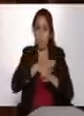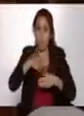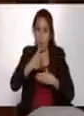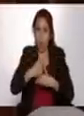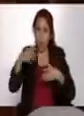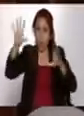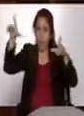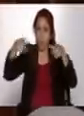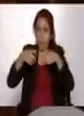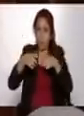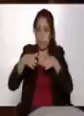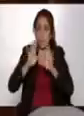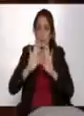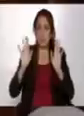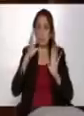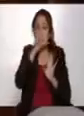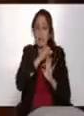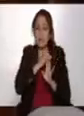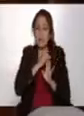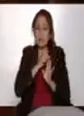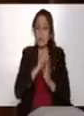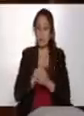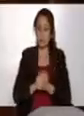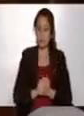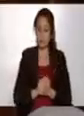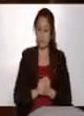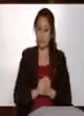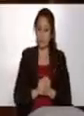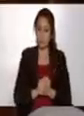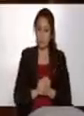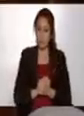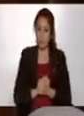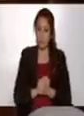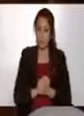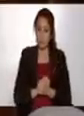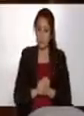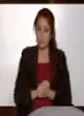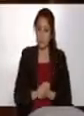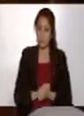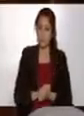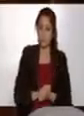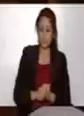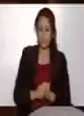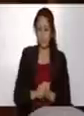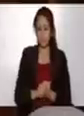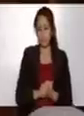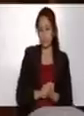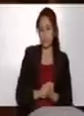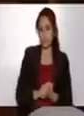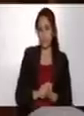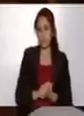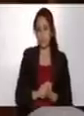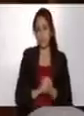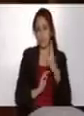بس. فخرج اول ما قعدني فقال له هات لي هات لي